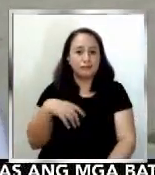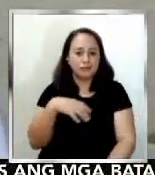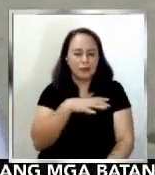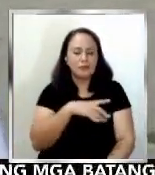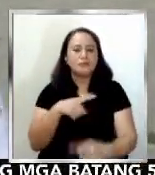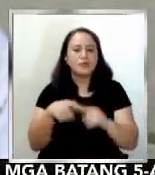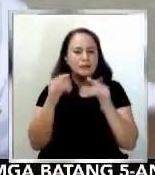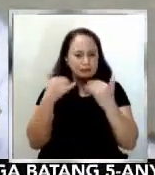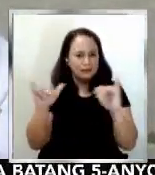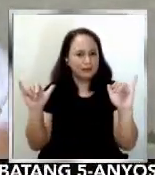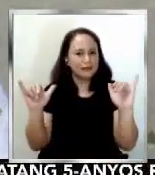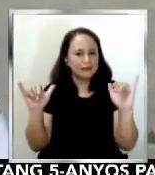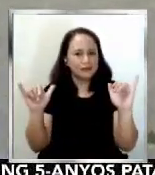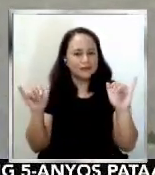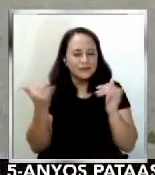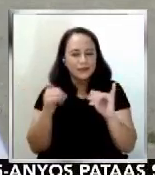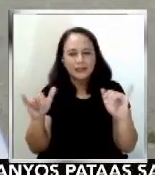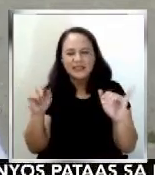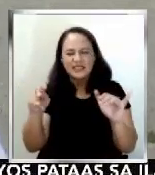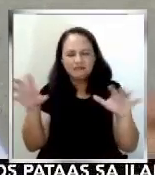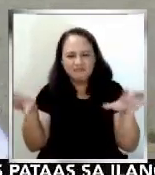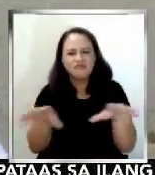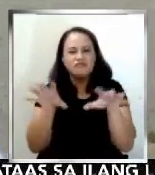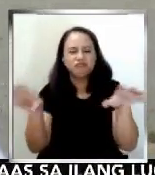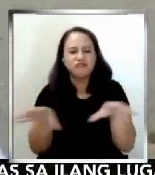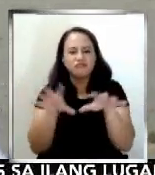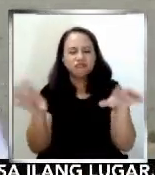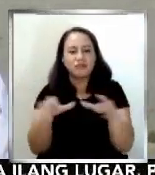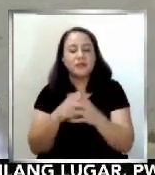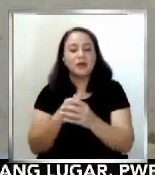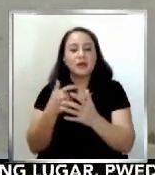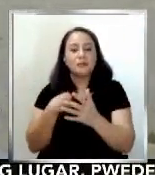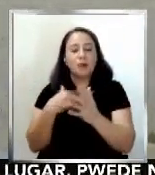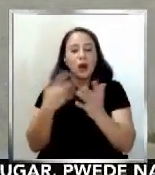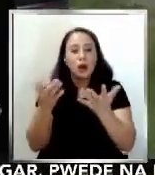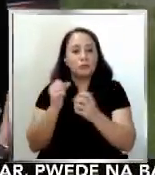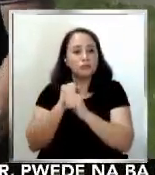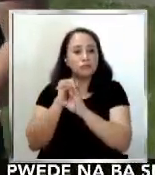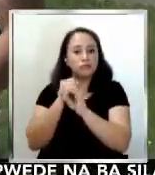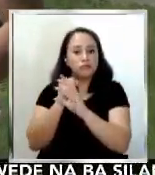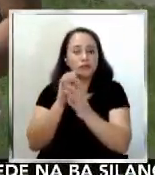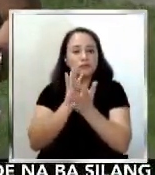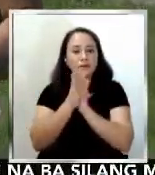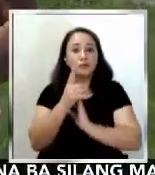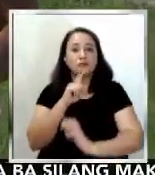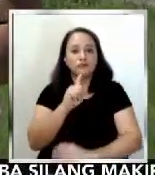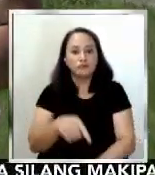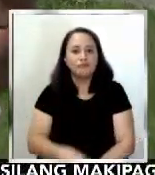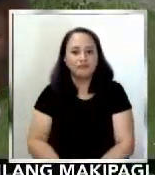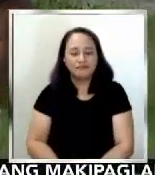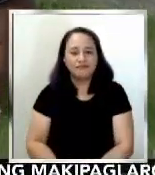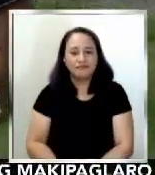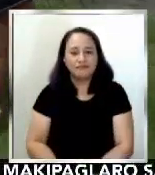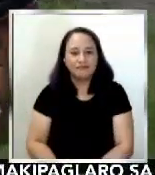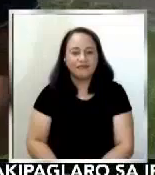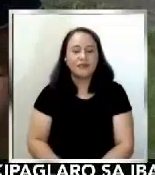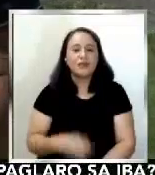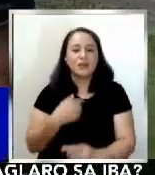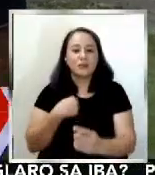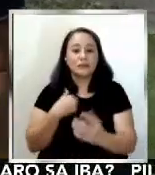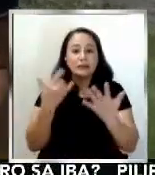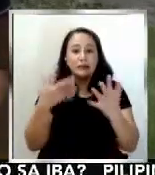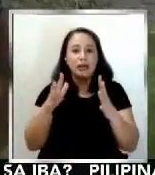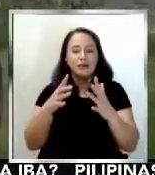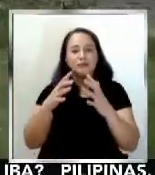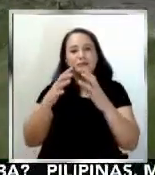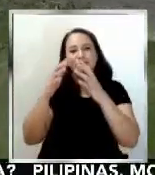siguro puspusin pa ng husto para yung sinusulong maging totoo na. Ngayon at nabasag na ni Kix Mindiola,